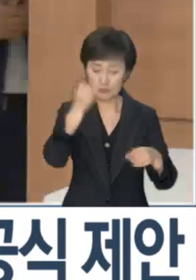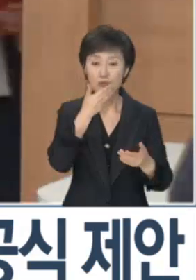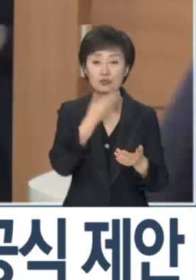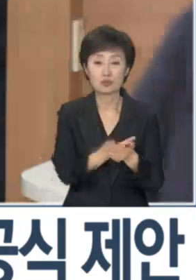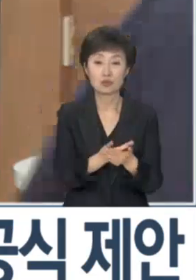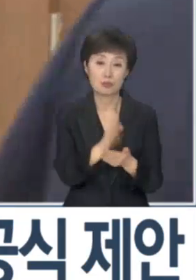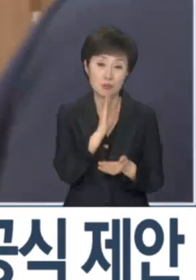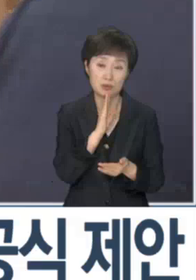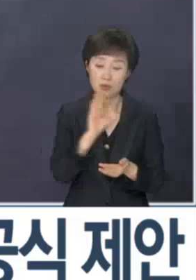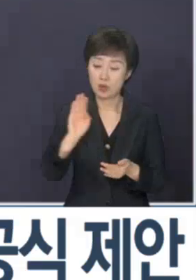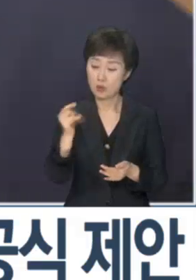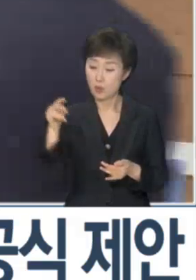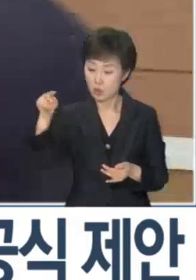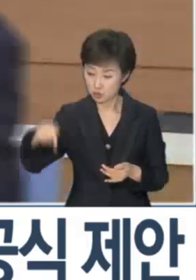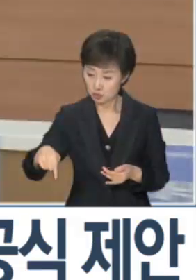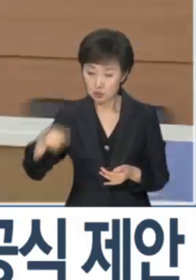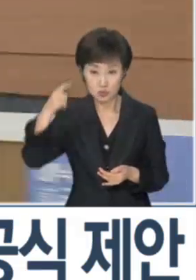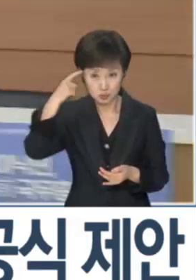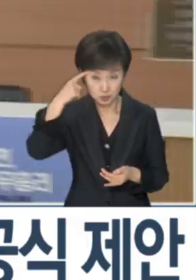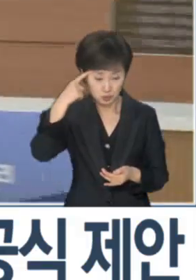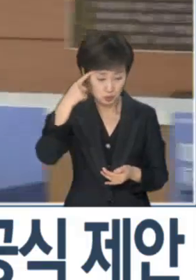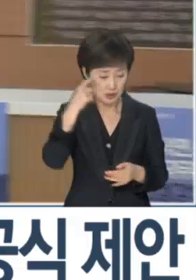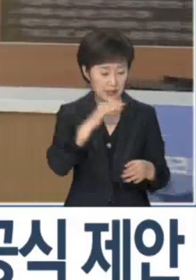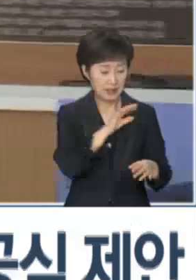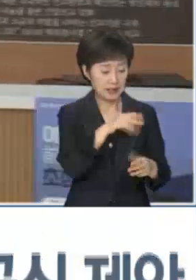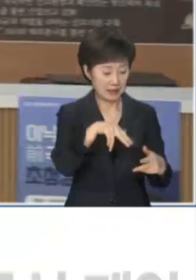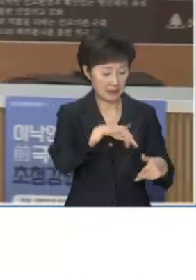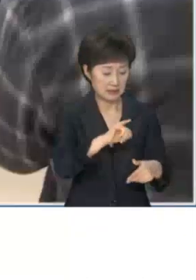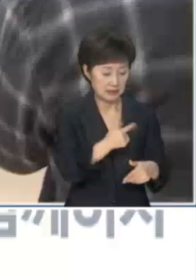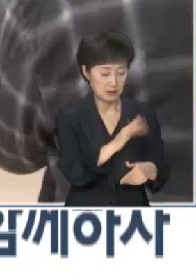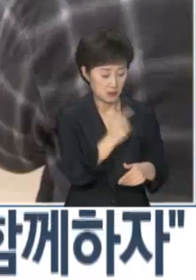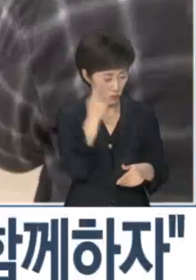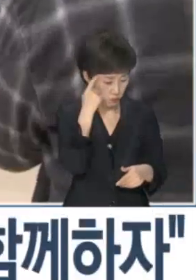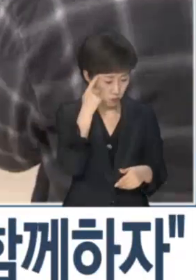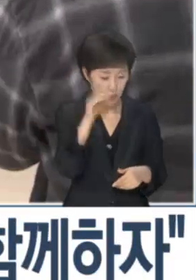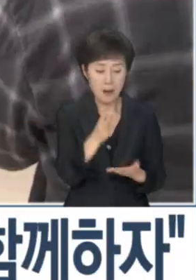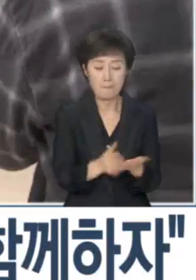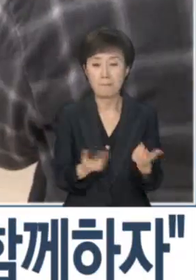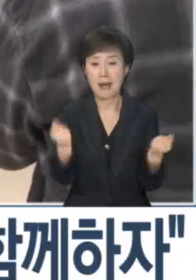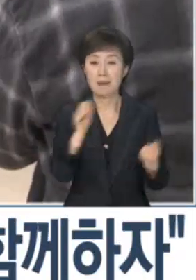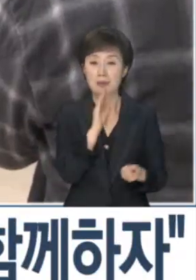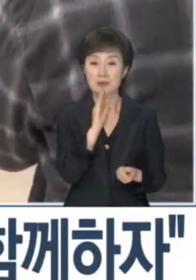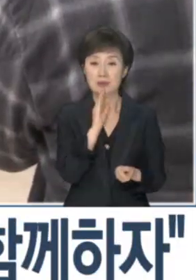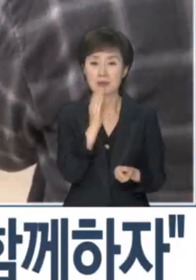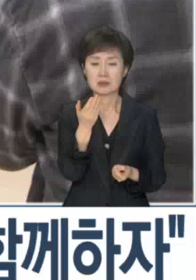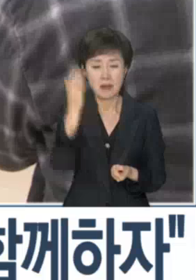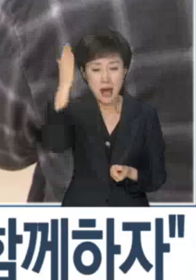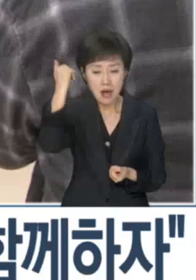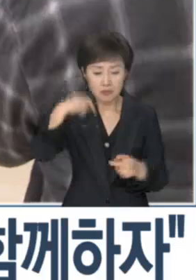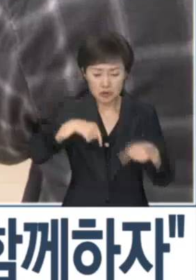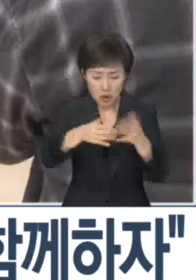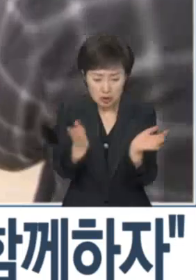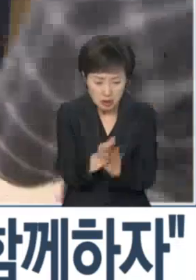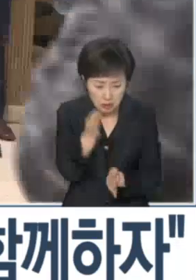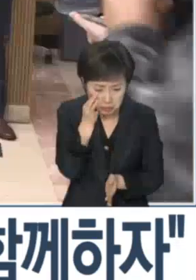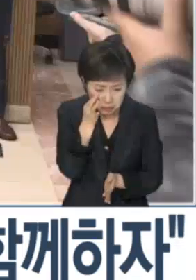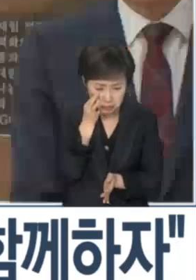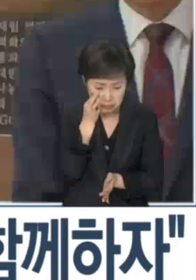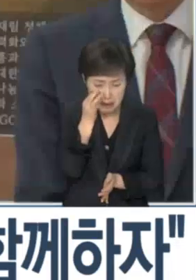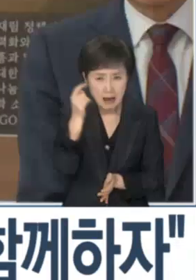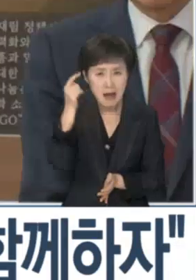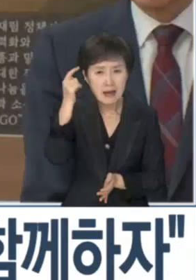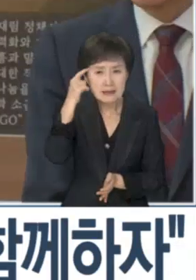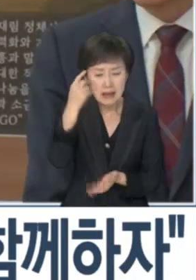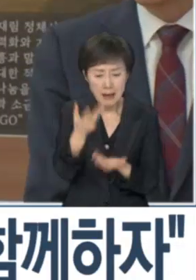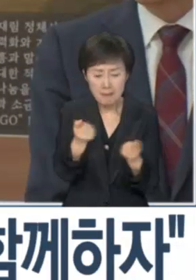아니겠습니까? 보수와 진보라고 본인들이 얘기를 하고 그런데 우리 정당이 뭐 보수 진보가 있겠습니까? 사실. 언제부터